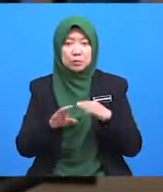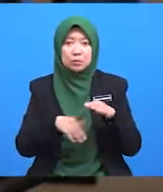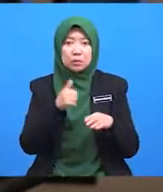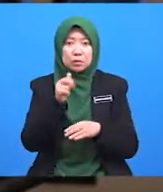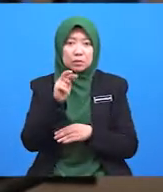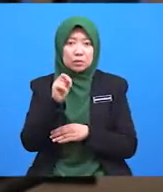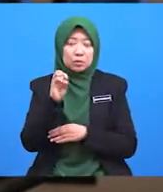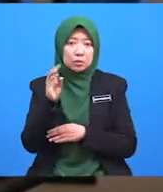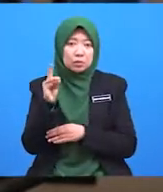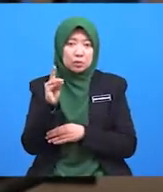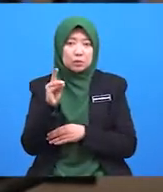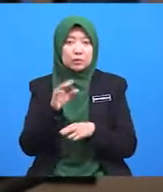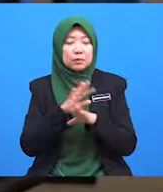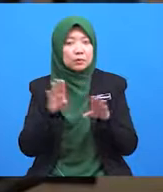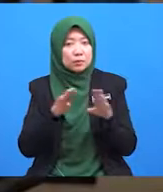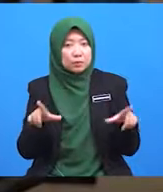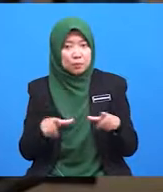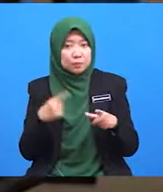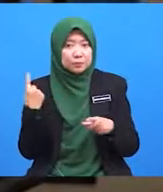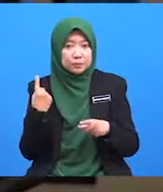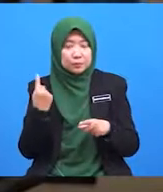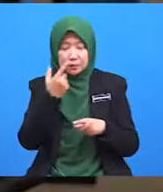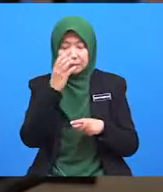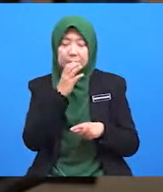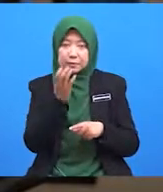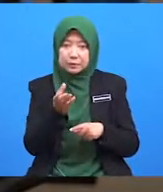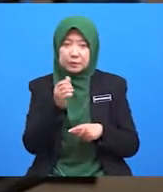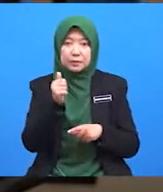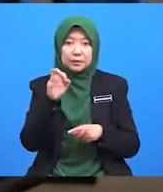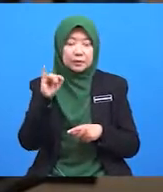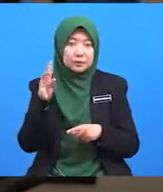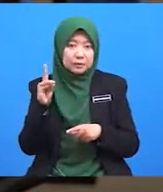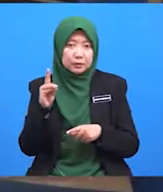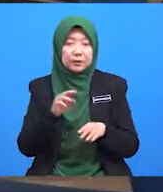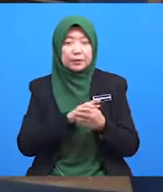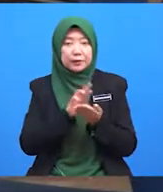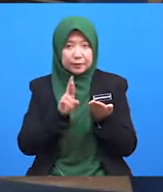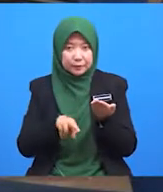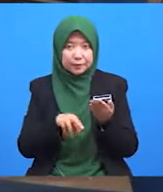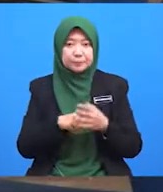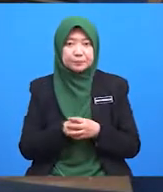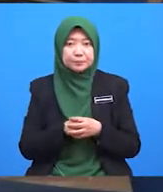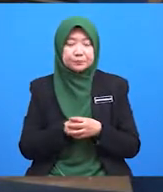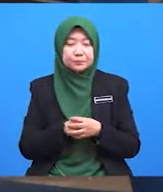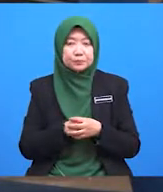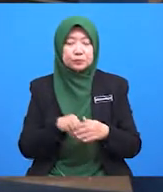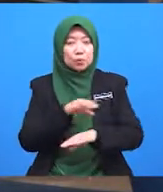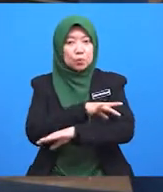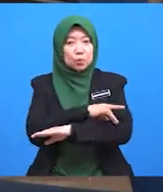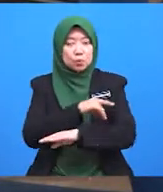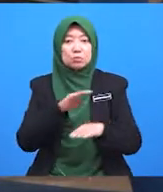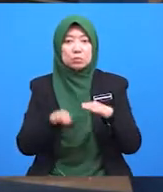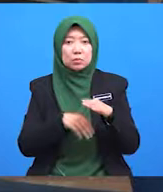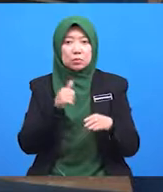adalah jarang berlaku kerana kepekatan asid hidrokolik yang rendah. Kulit bawah anod akan